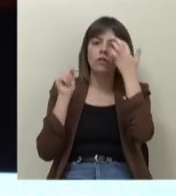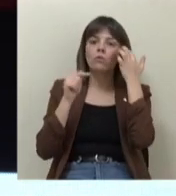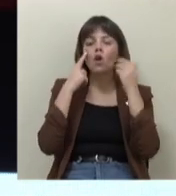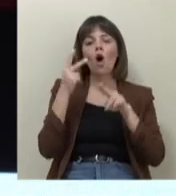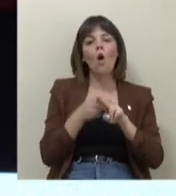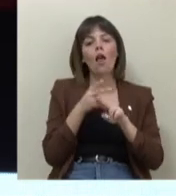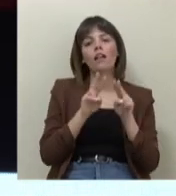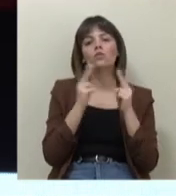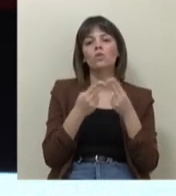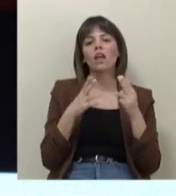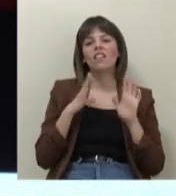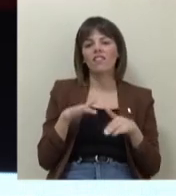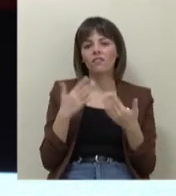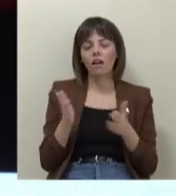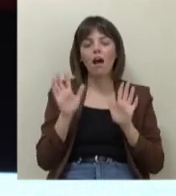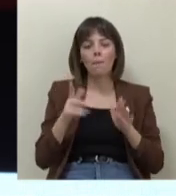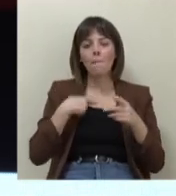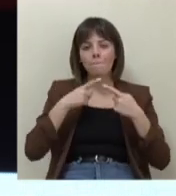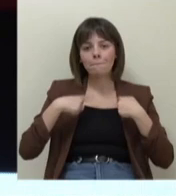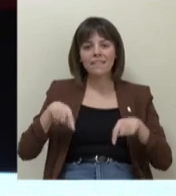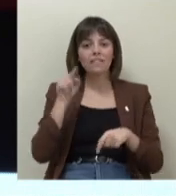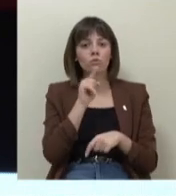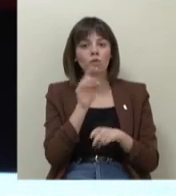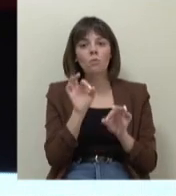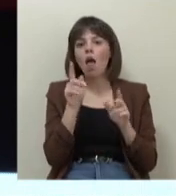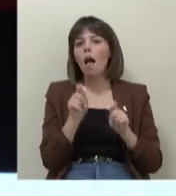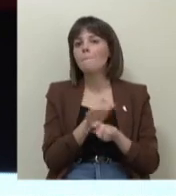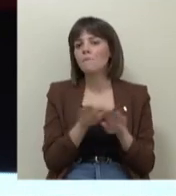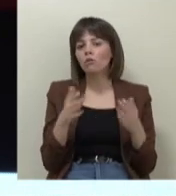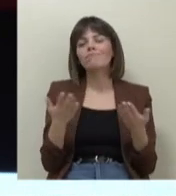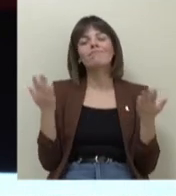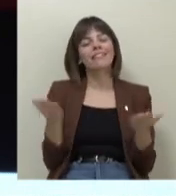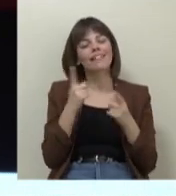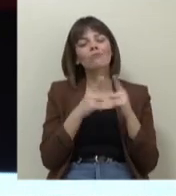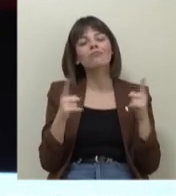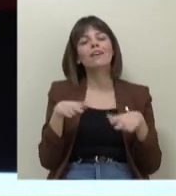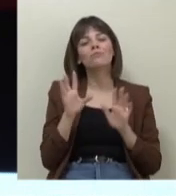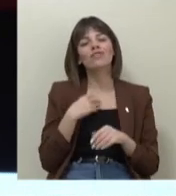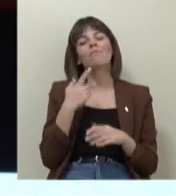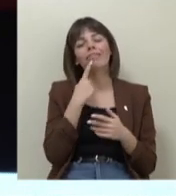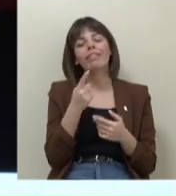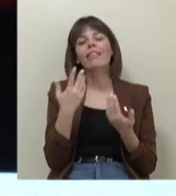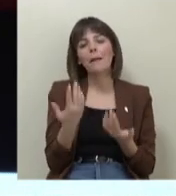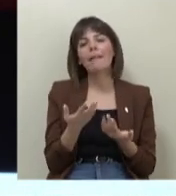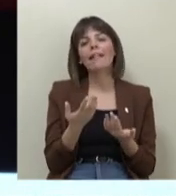da örnekleri dünyada var. Ama biz bunu böyle yapmıyoruz. Neyse uzatmayacağım. Demek ki bir